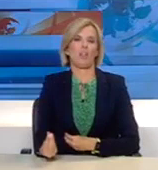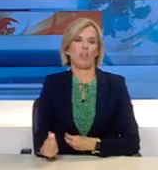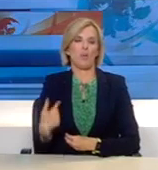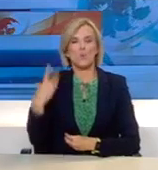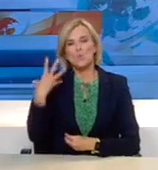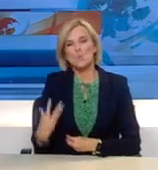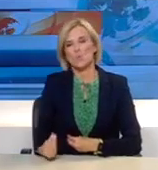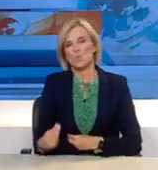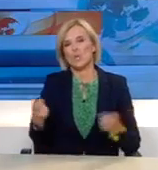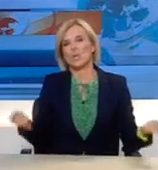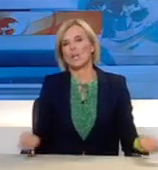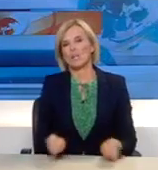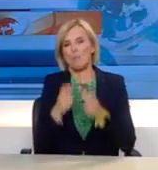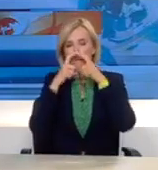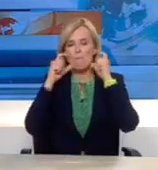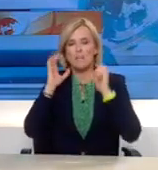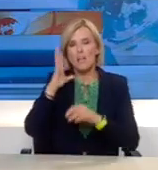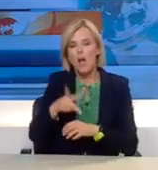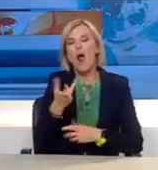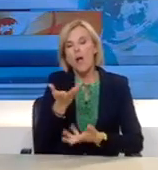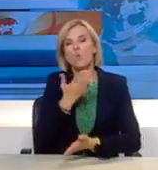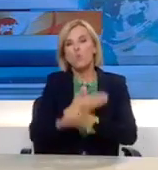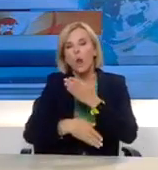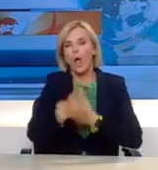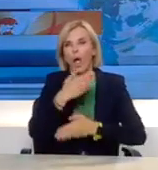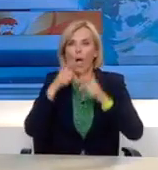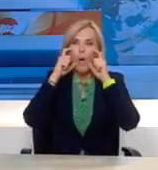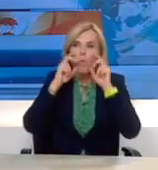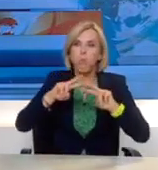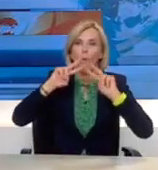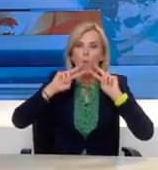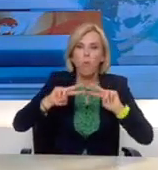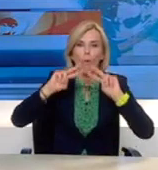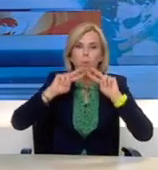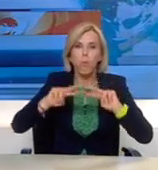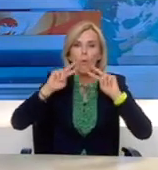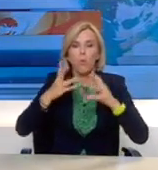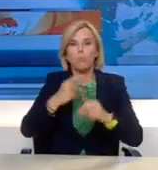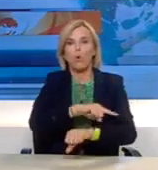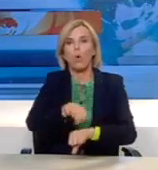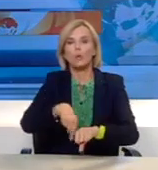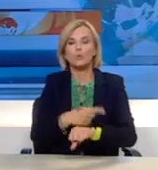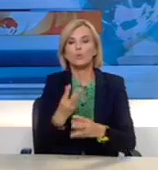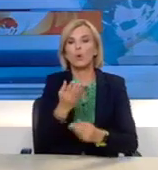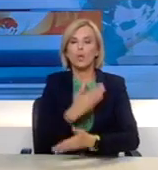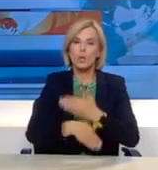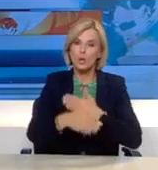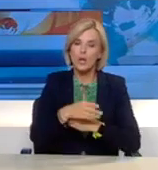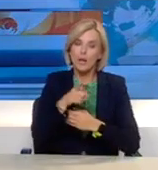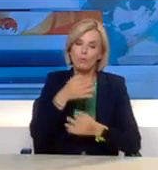νοσοκομείο, ότι είναι πολύ κουραστικό να φοράς τη μάσκα συνεχώς για πολλές ώρες. Και